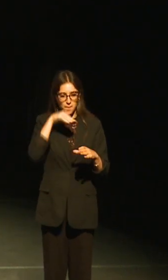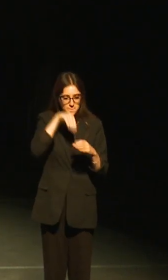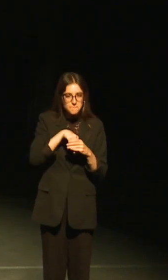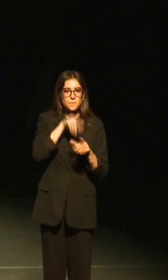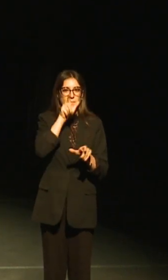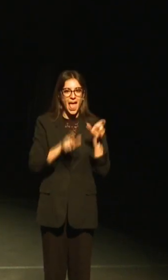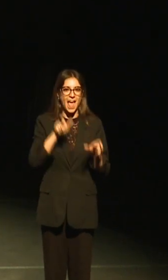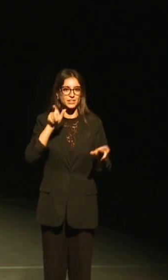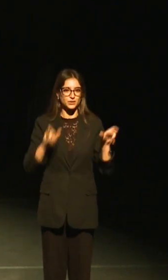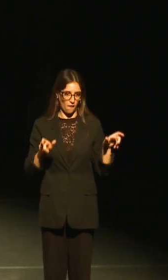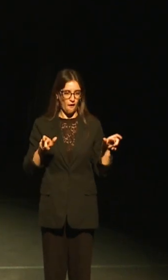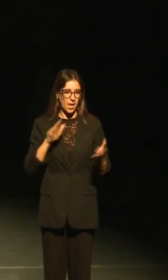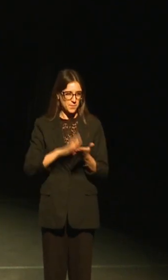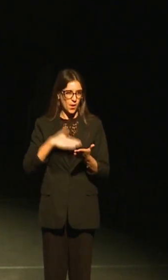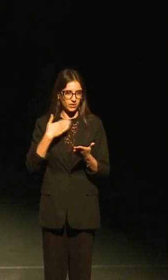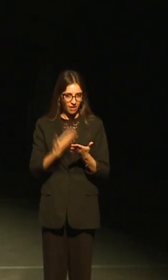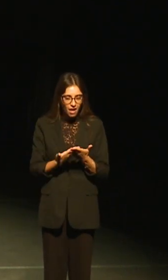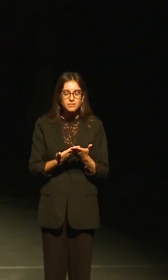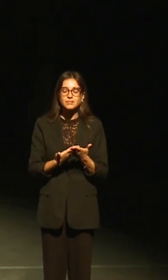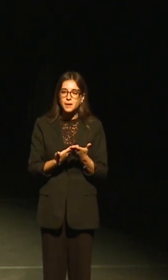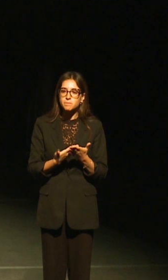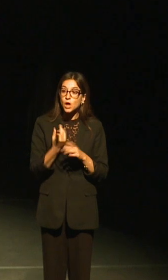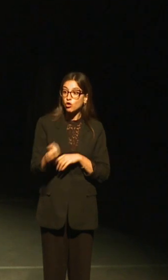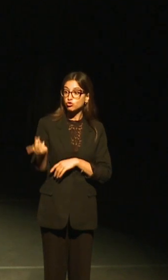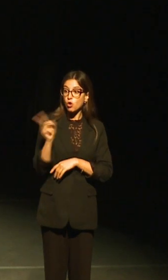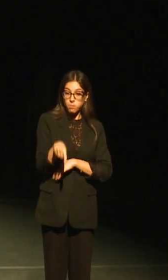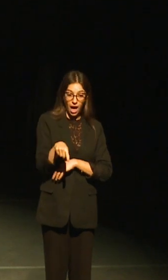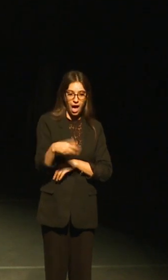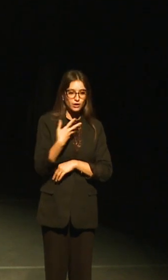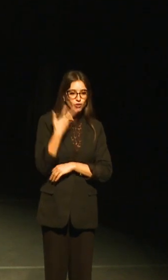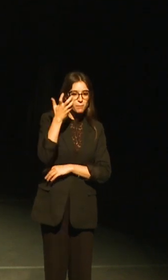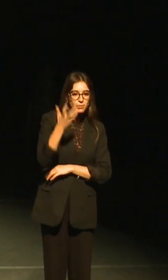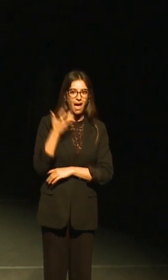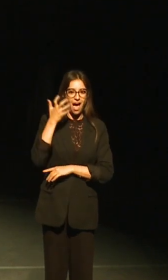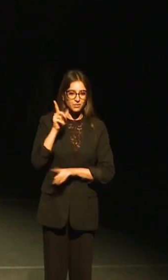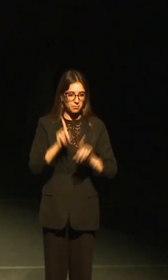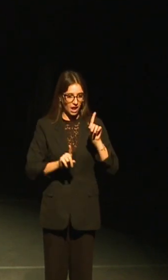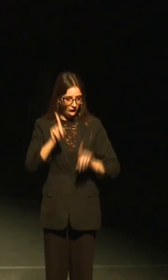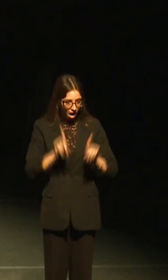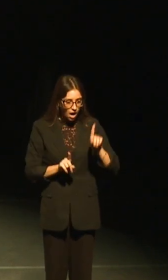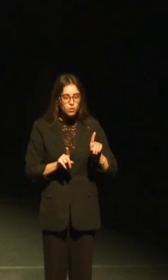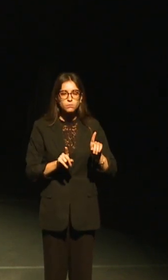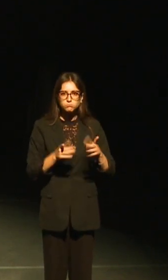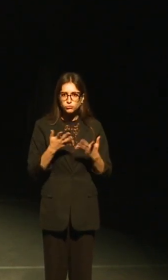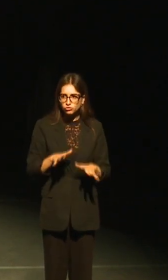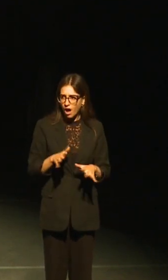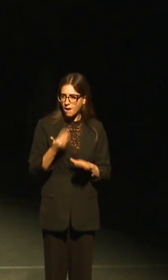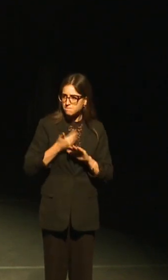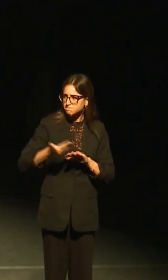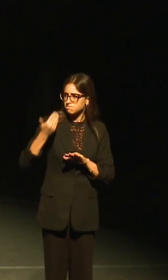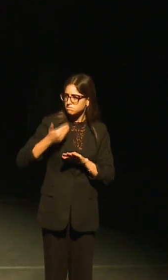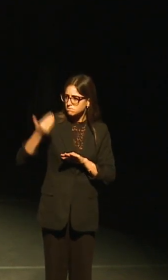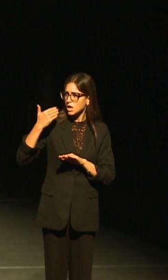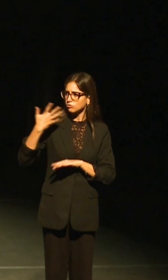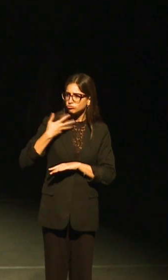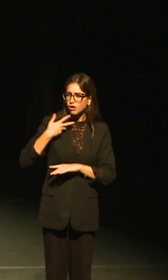domani sarà domani ci sarà il Pride di Milano e da settimane quello che sentiamo è